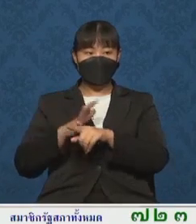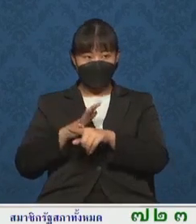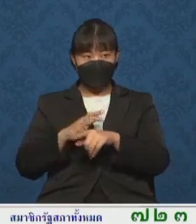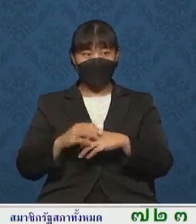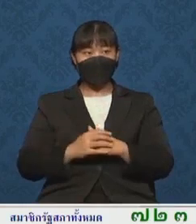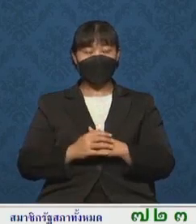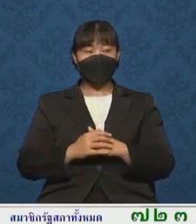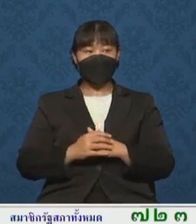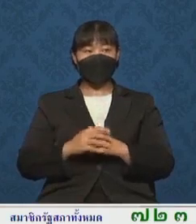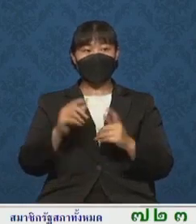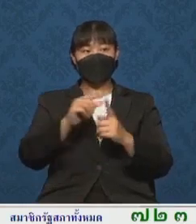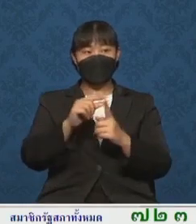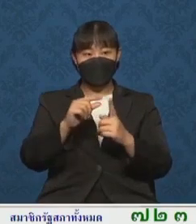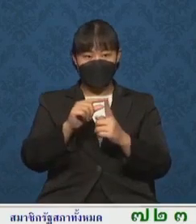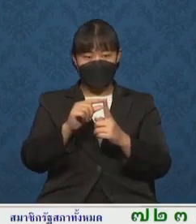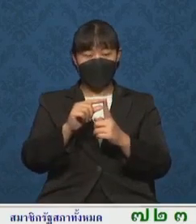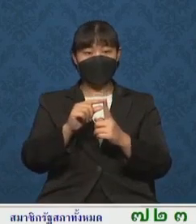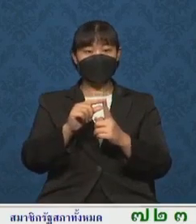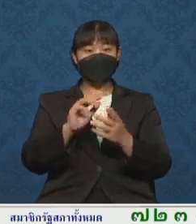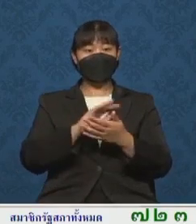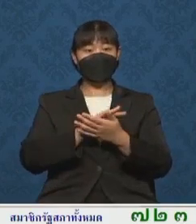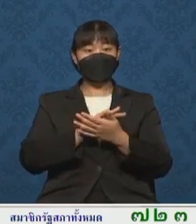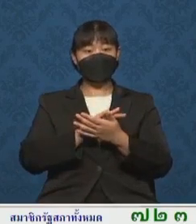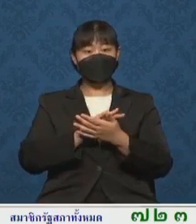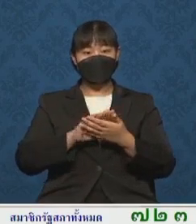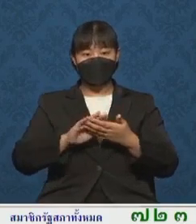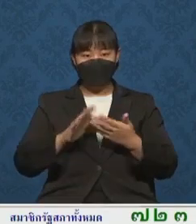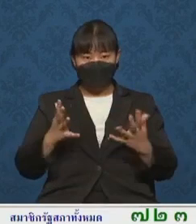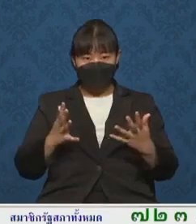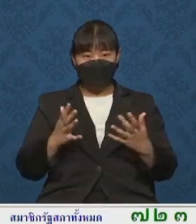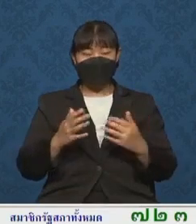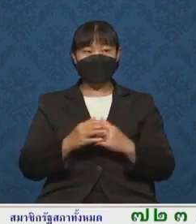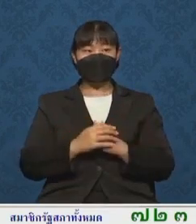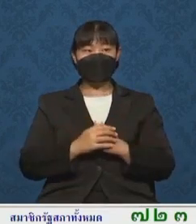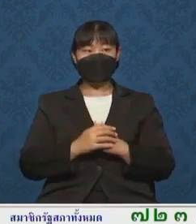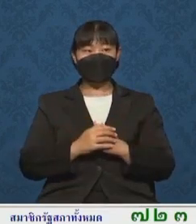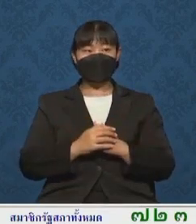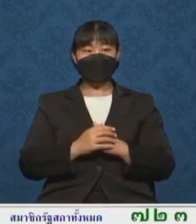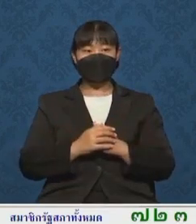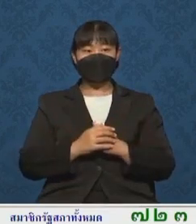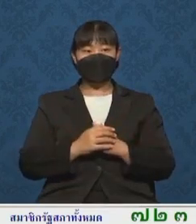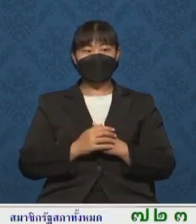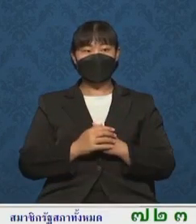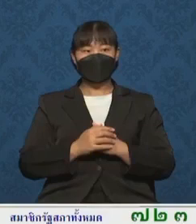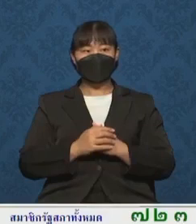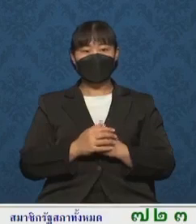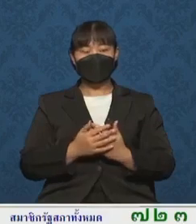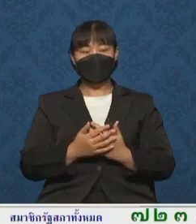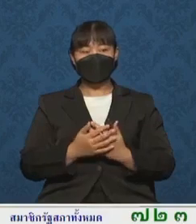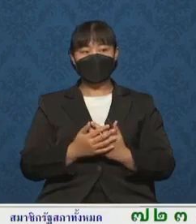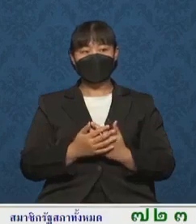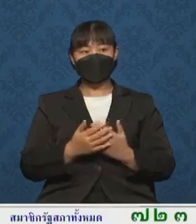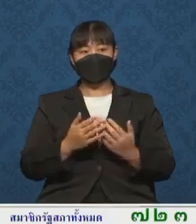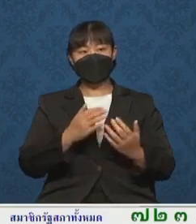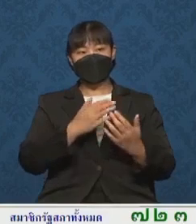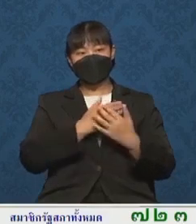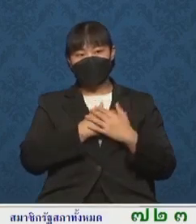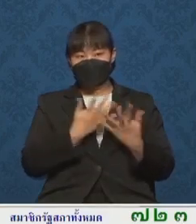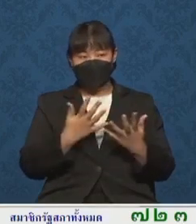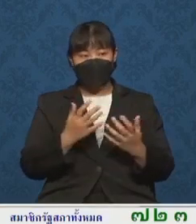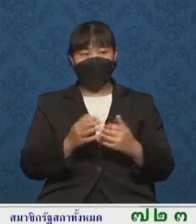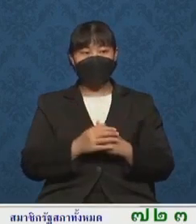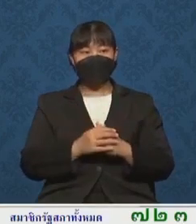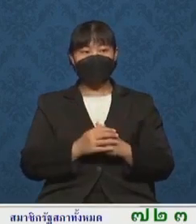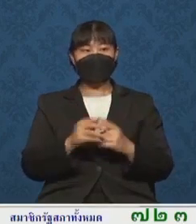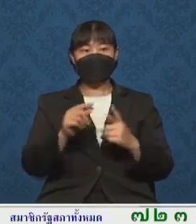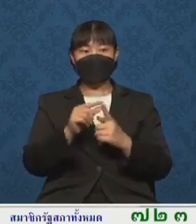นำเสนอนะครับนวลนั้นจากเนรคุณแผ่นดินเป็นคนที่ต้องการล้มสถาบันผม